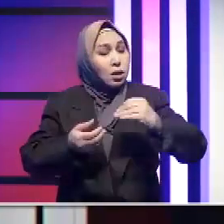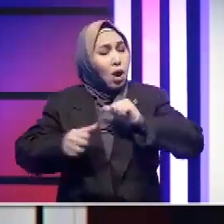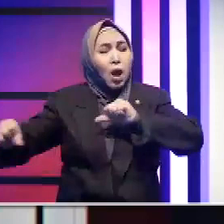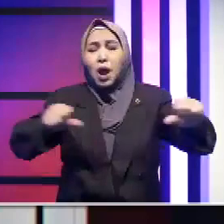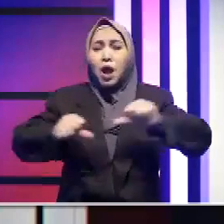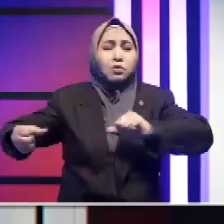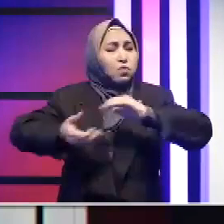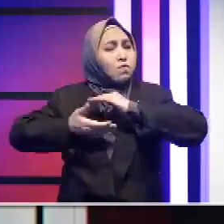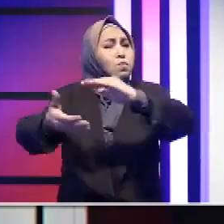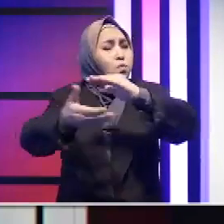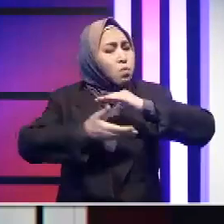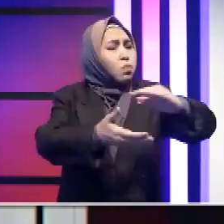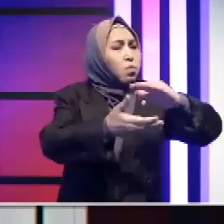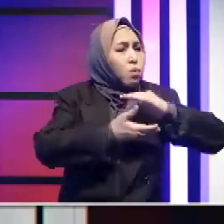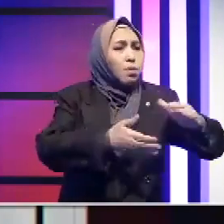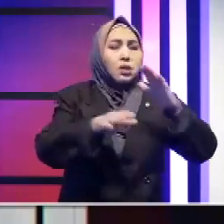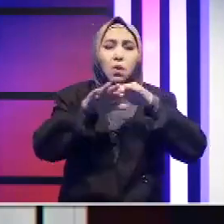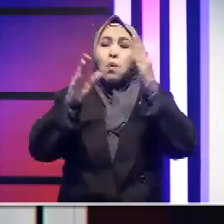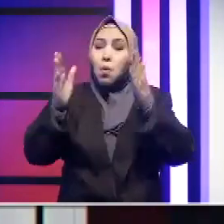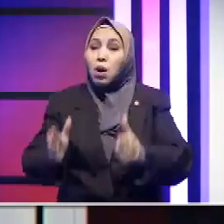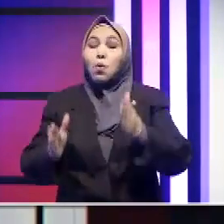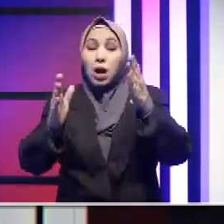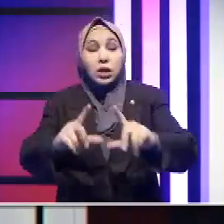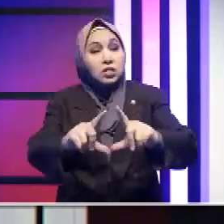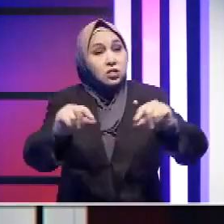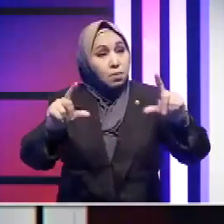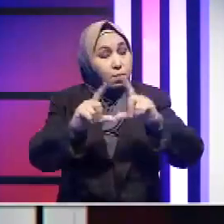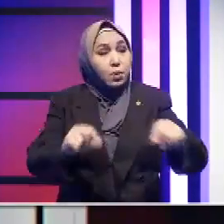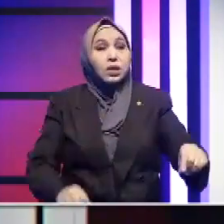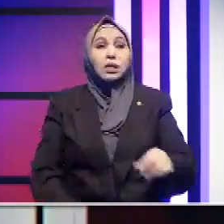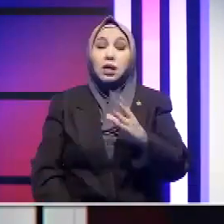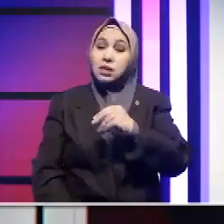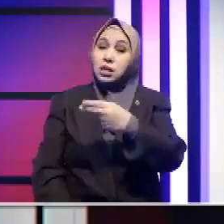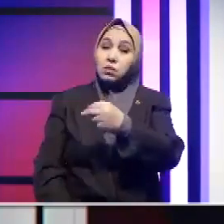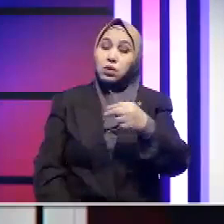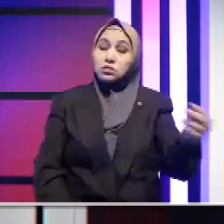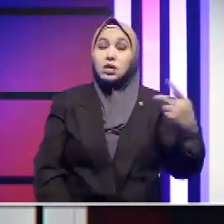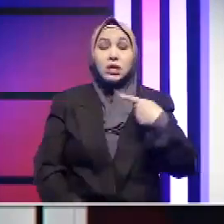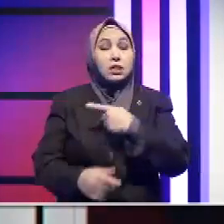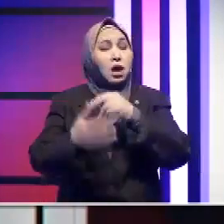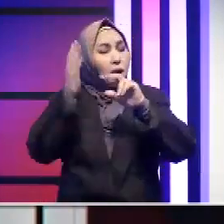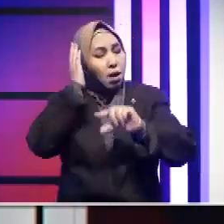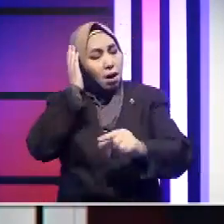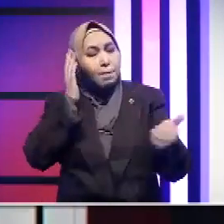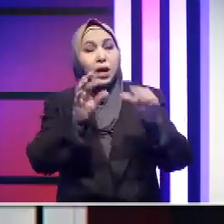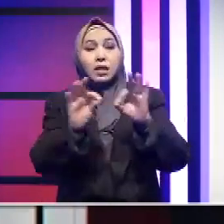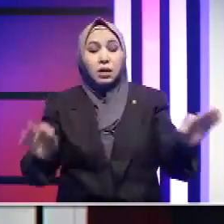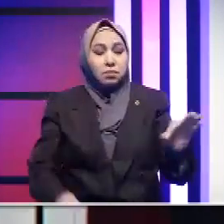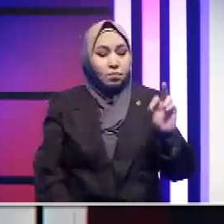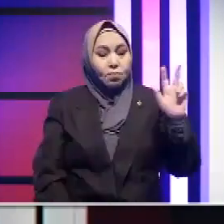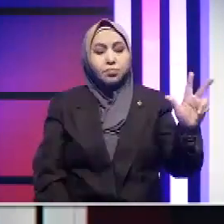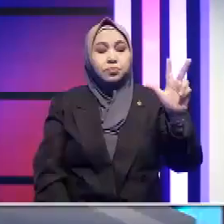misi sini kepada orang-orang di jepun dan juga di Indonesia headline 2401 tradisi